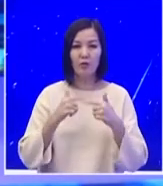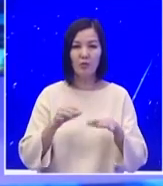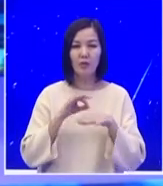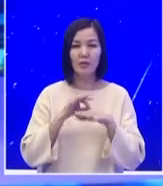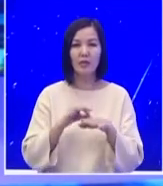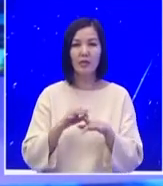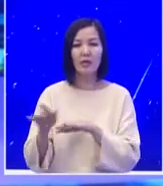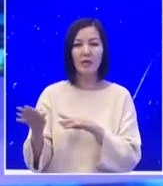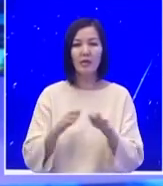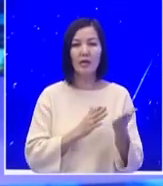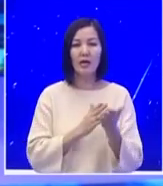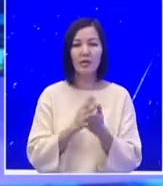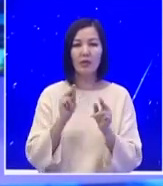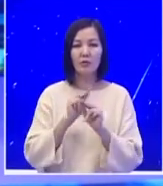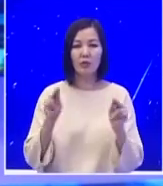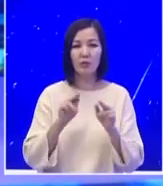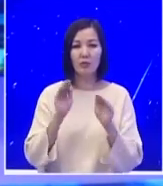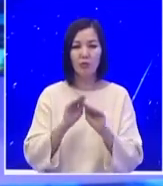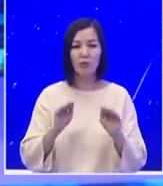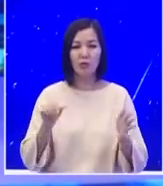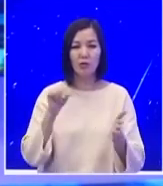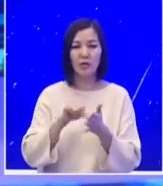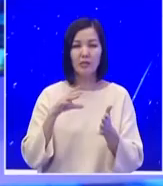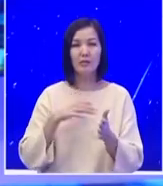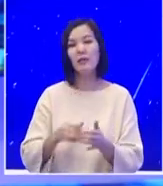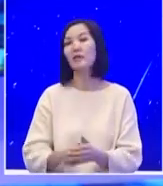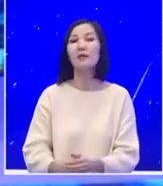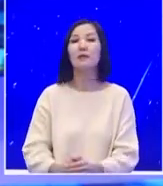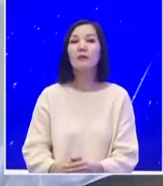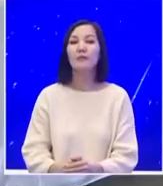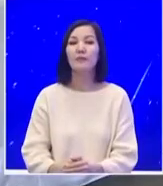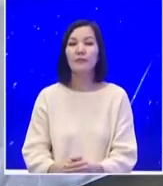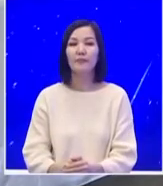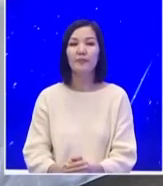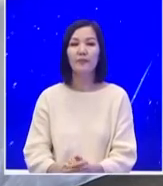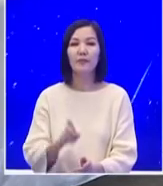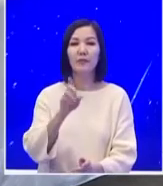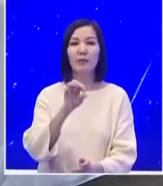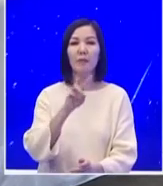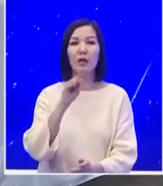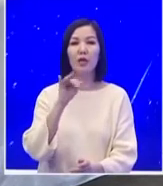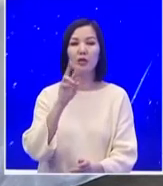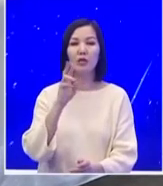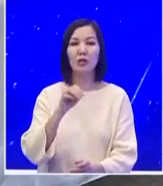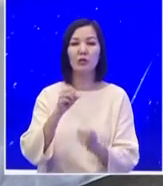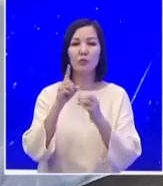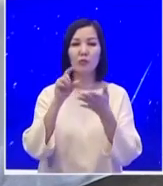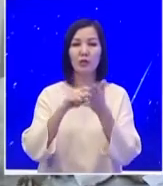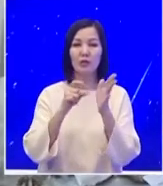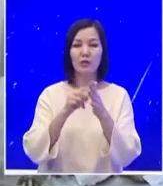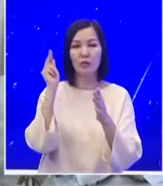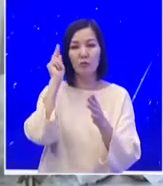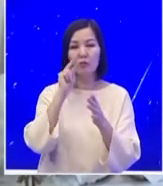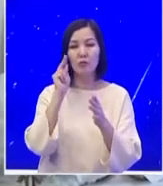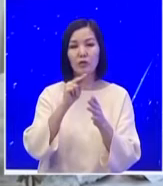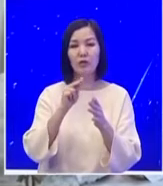ұйымдастырылды. Аталған шараға ардагер ұстаздар мен оқушылар қатысты. Балжан Ақпаева 11-ші сынып оқушысы, қалалық